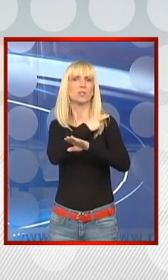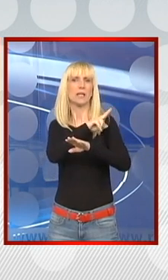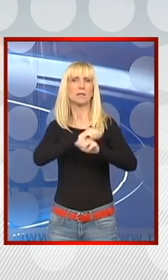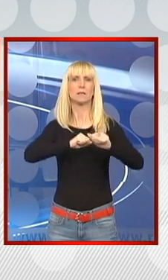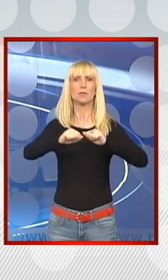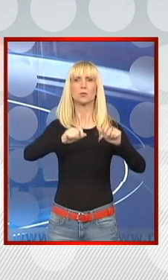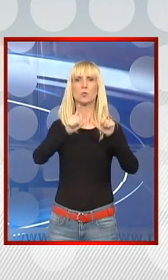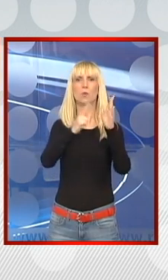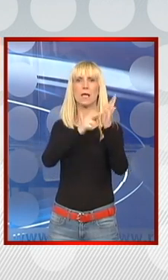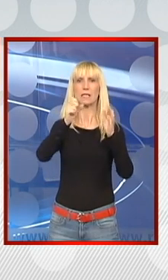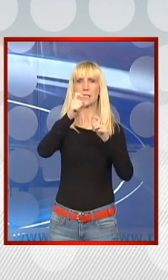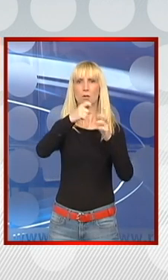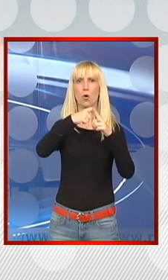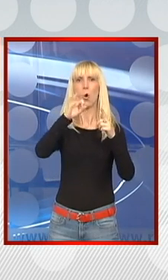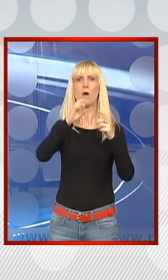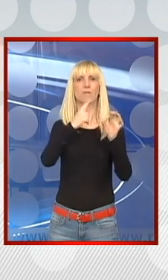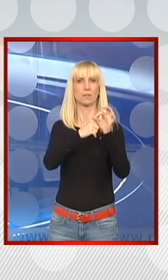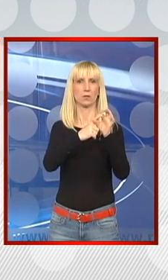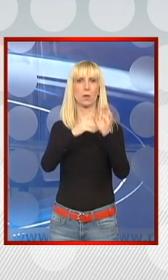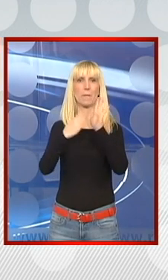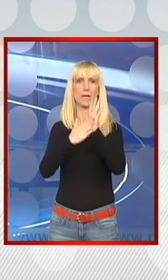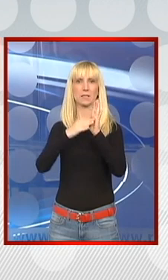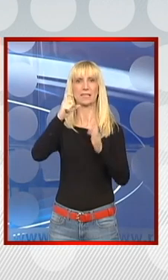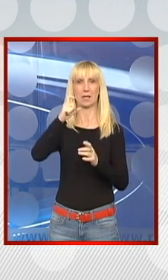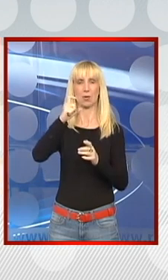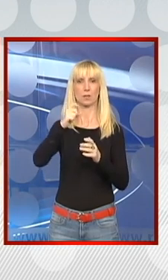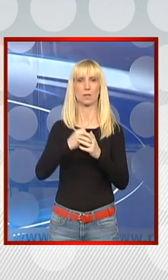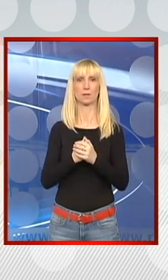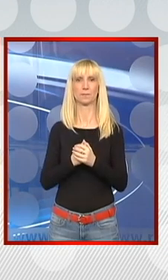generalni direktor UNESCO Federico Major Saragosa.